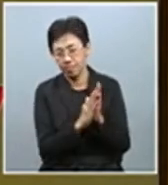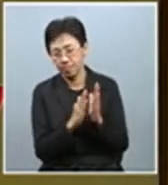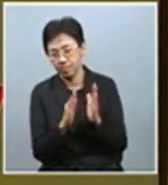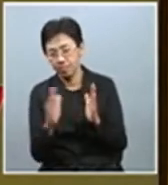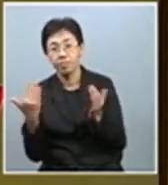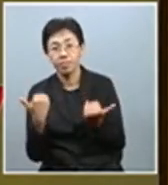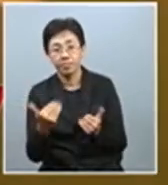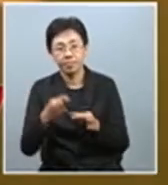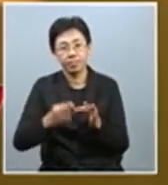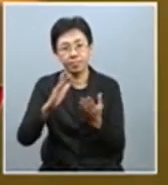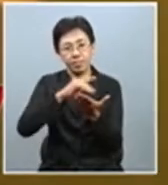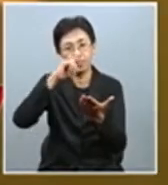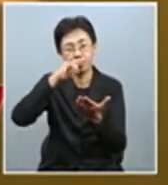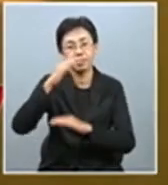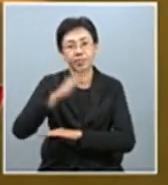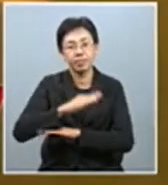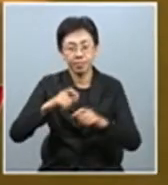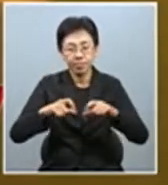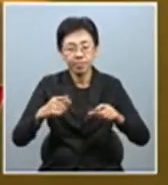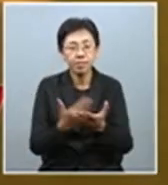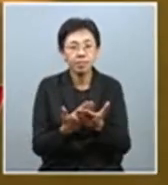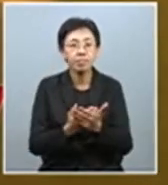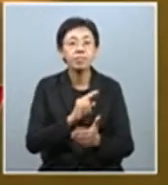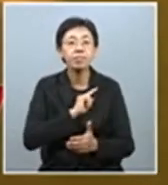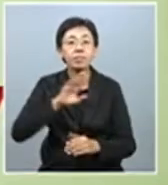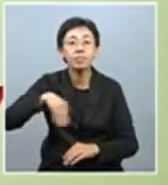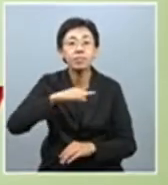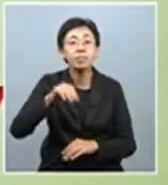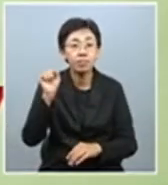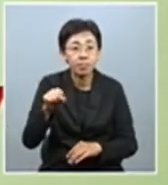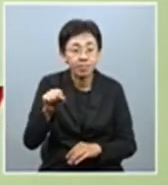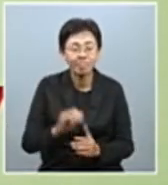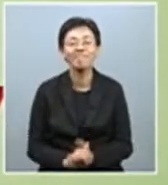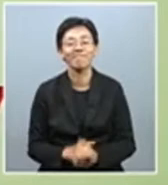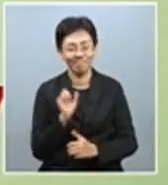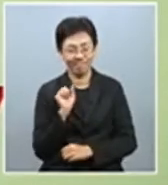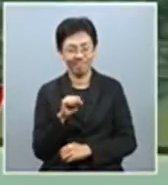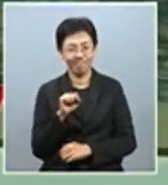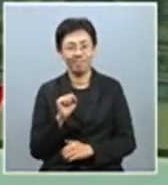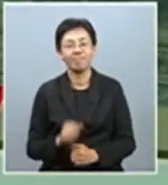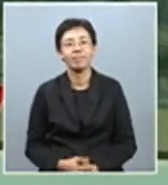งค์ชาติพิมพ์แบงค์ออกมาเองทั้งหมดเลยใช่ไหมฮะ ใช่ค่ะ